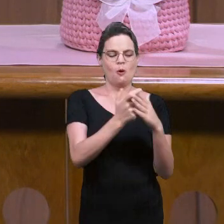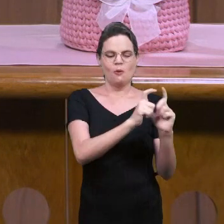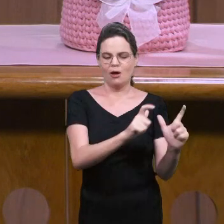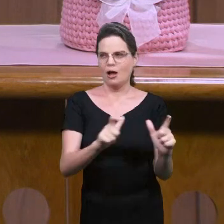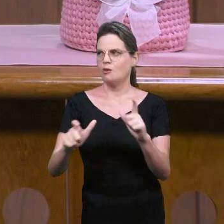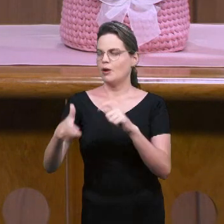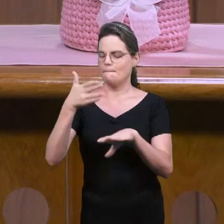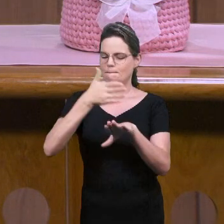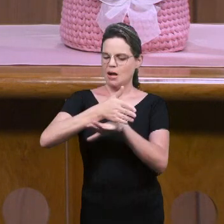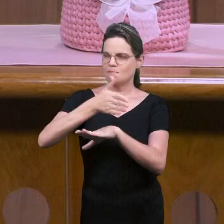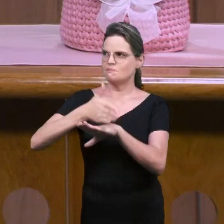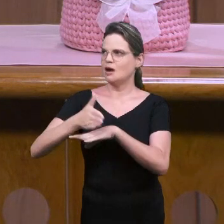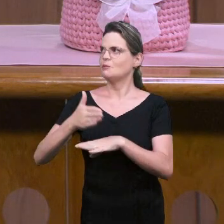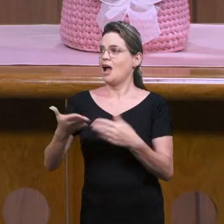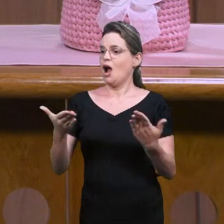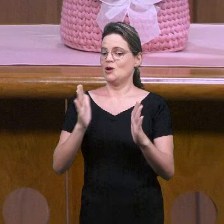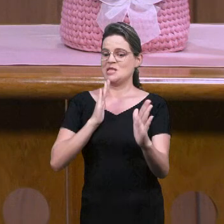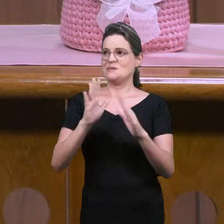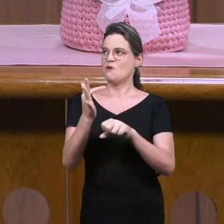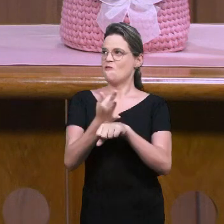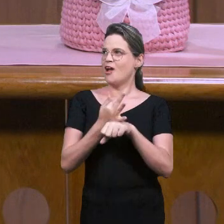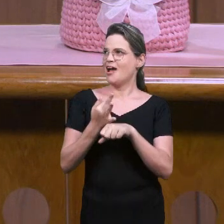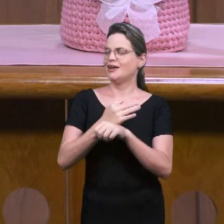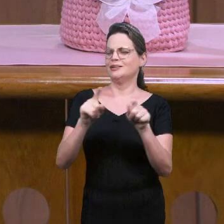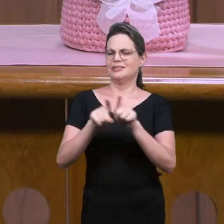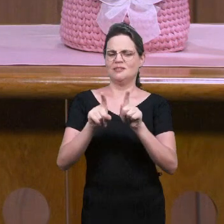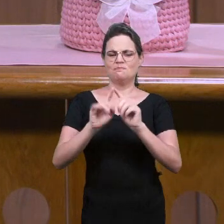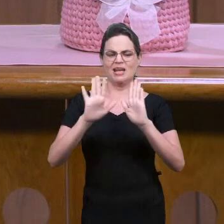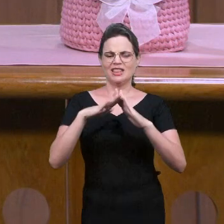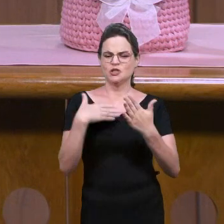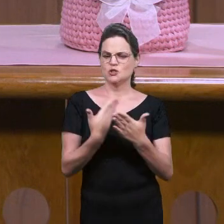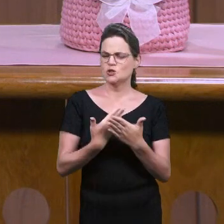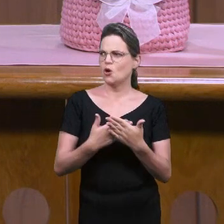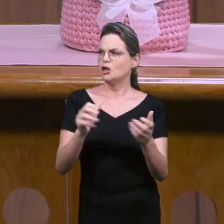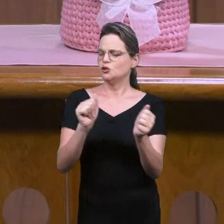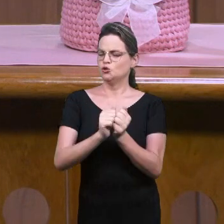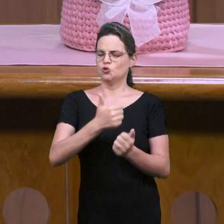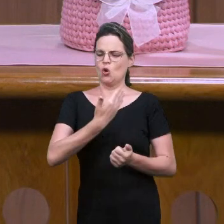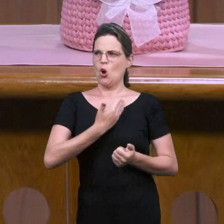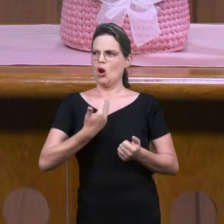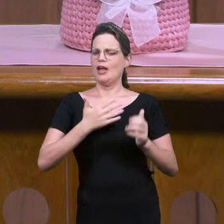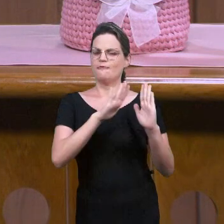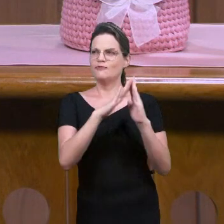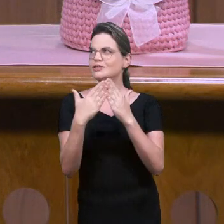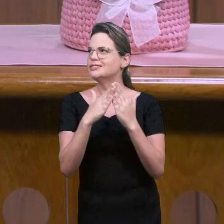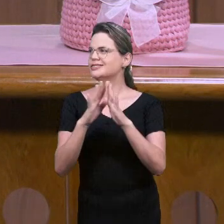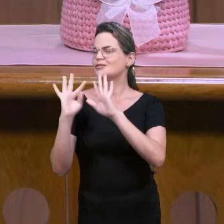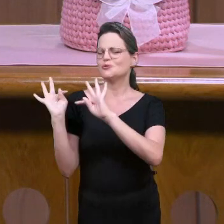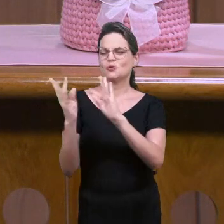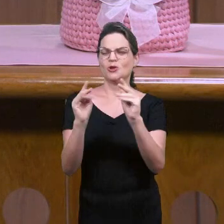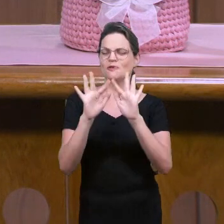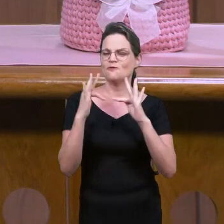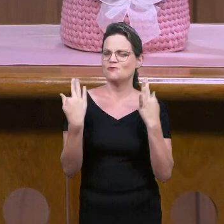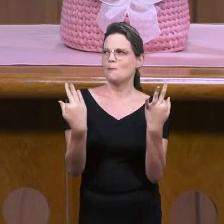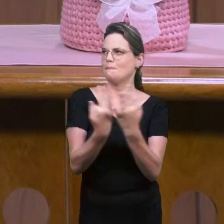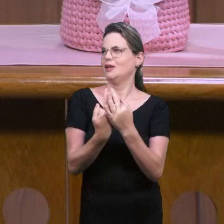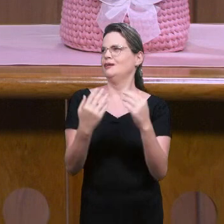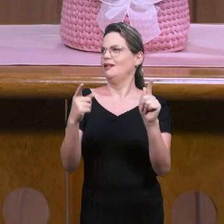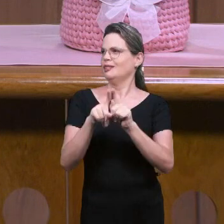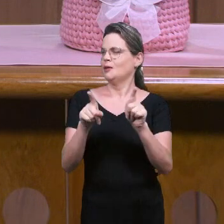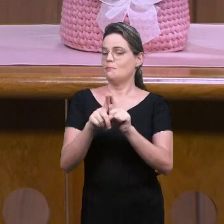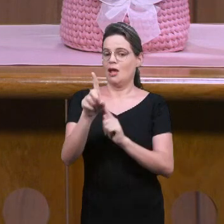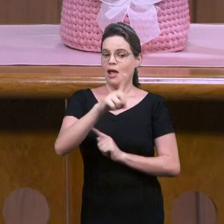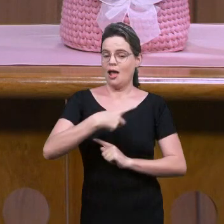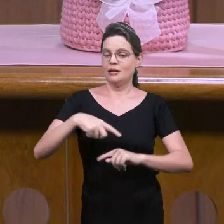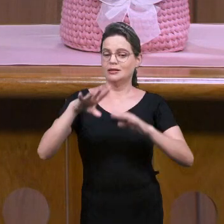soient, dans la période de vacances, dans l'école, avec les collègues, voisins, les membres de la